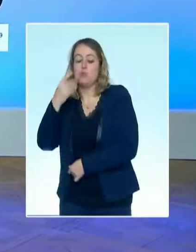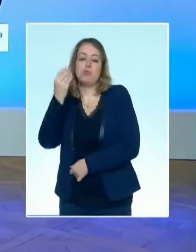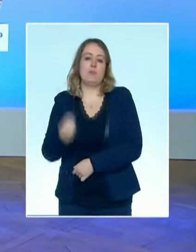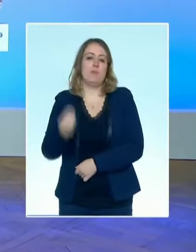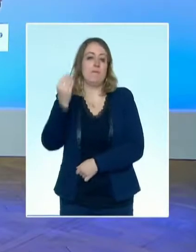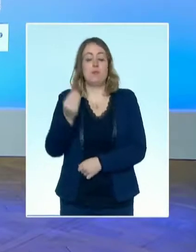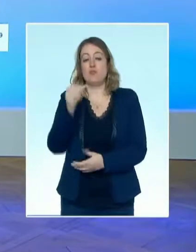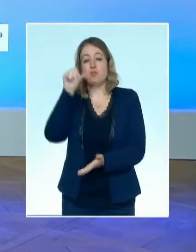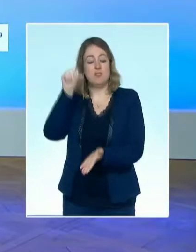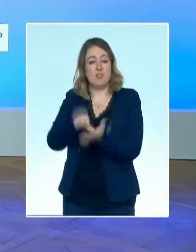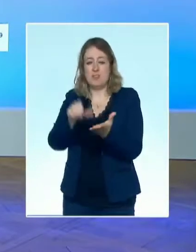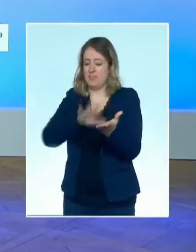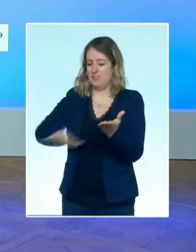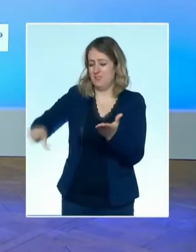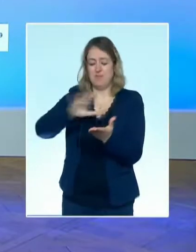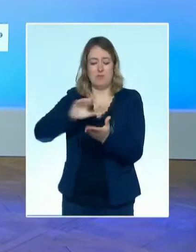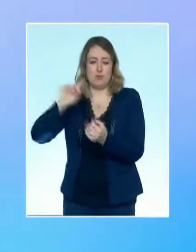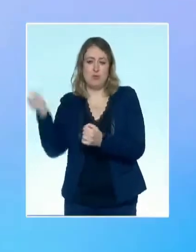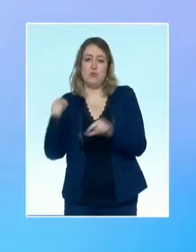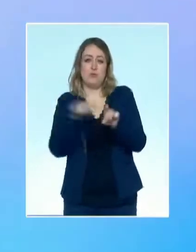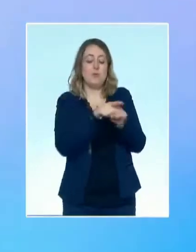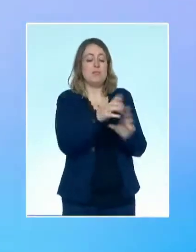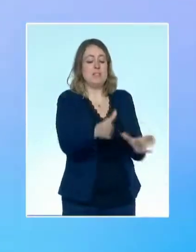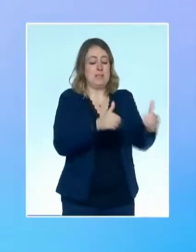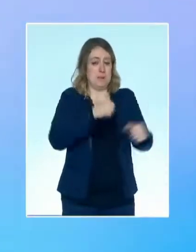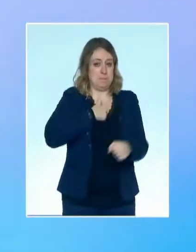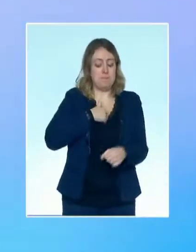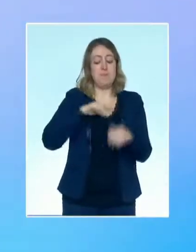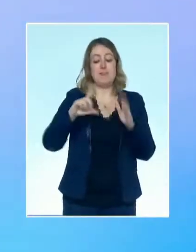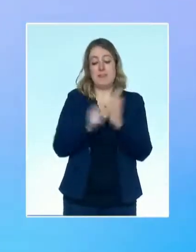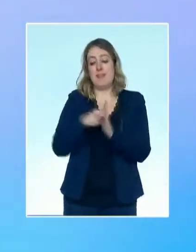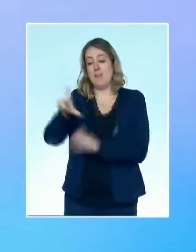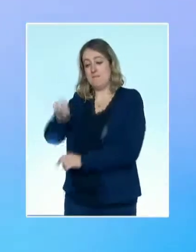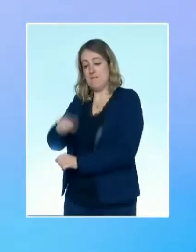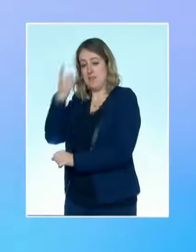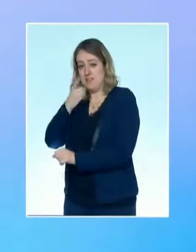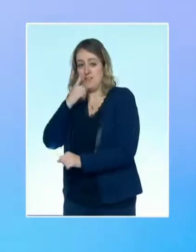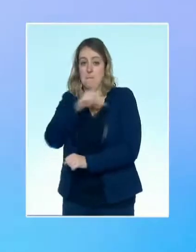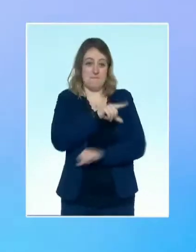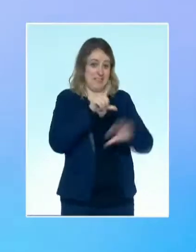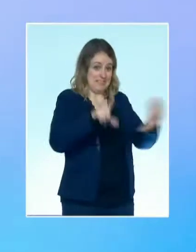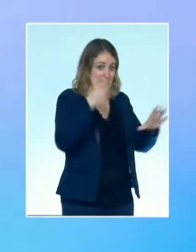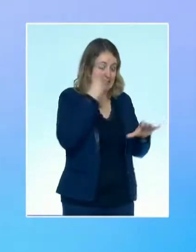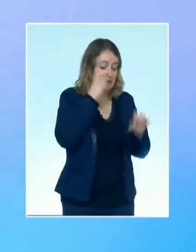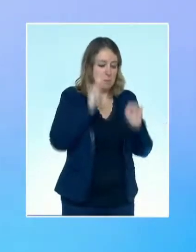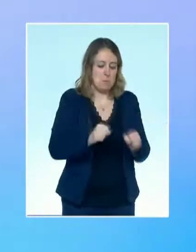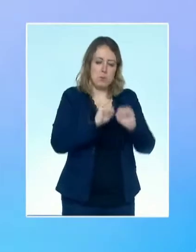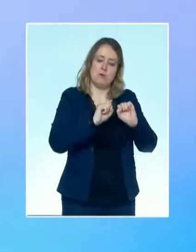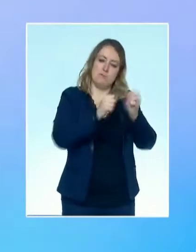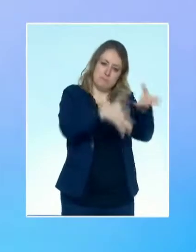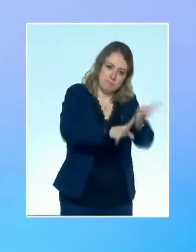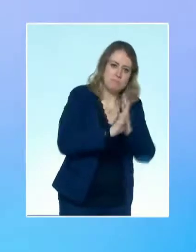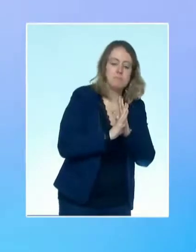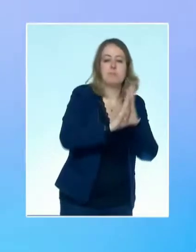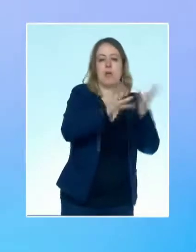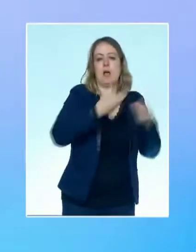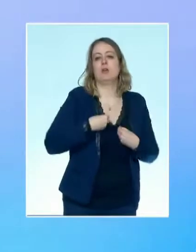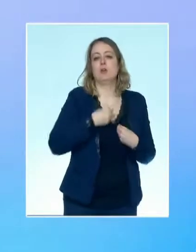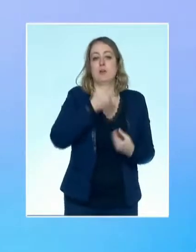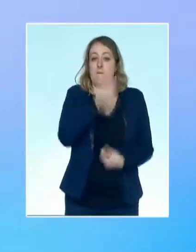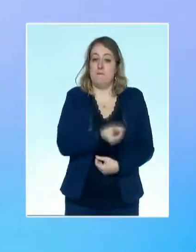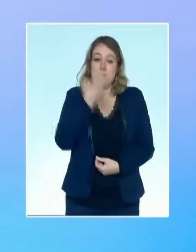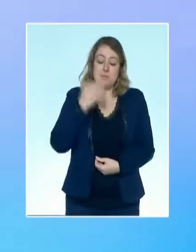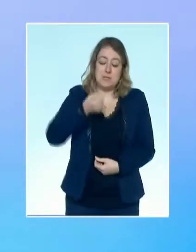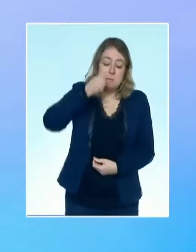vaccination et en médecine de ville pour qu'à compter des 20 puis du 27 décembre, toute la logistique soit opérationnelle pour vacciner les enfants dont les parents, encore une fois,